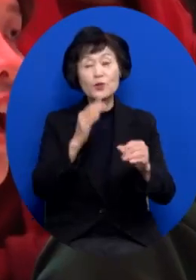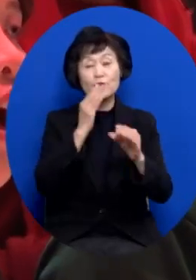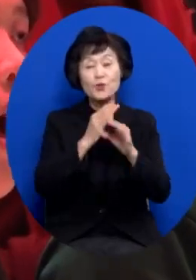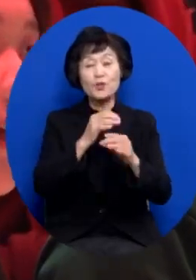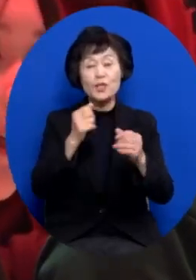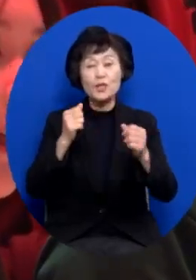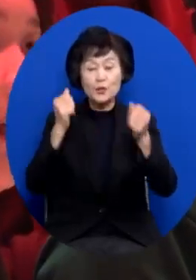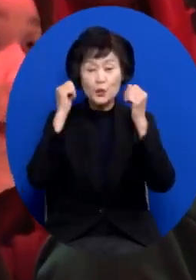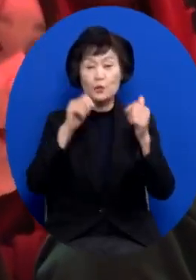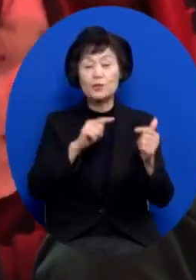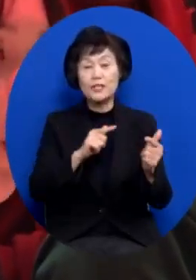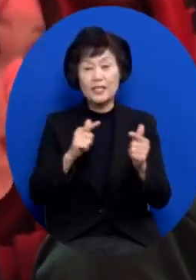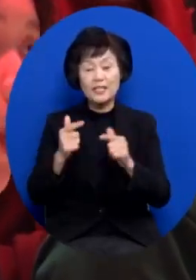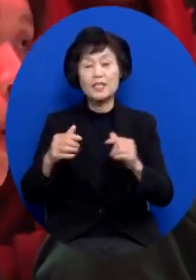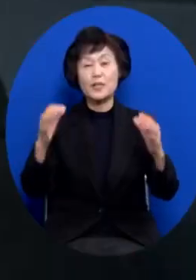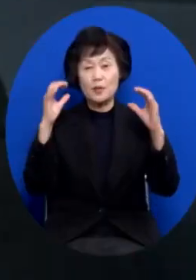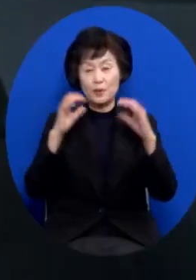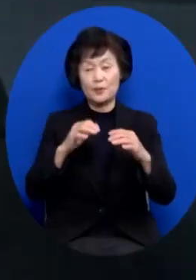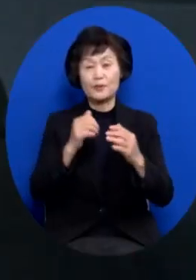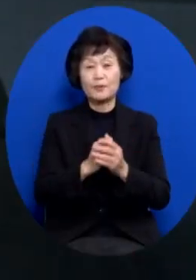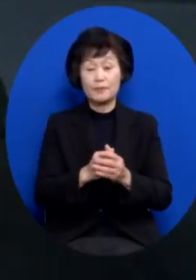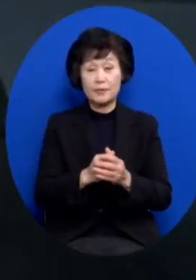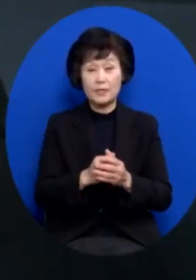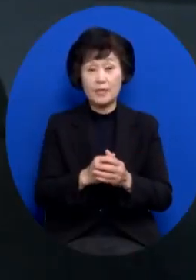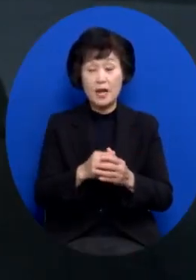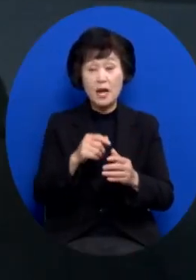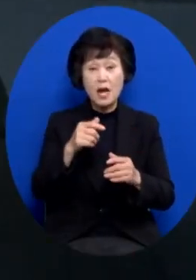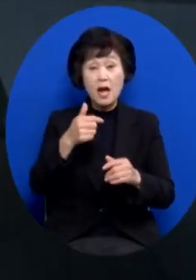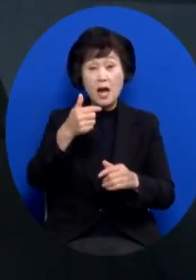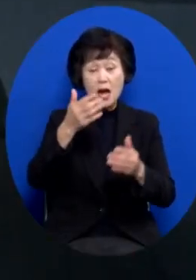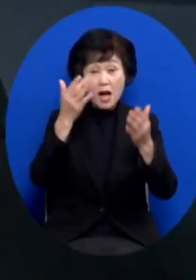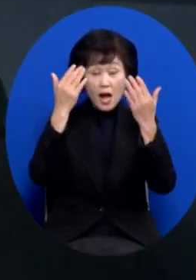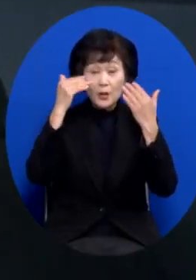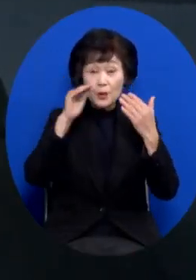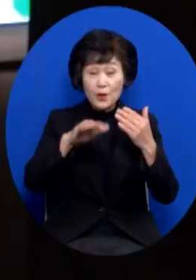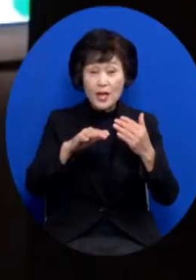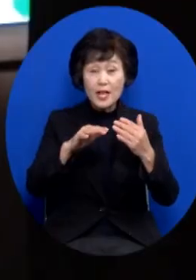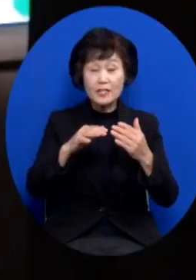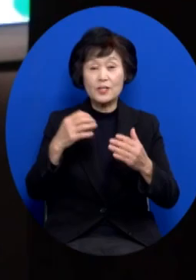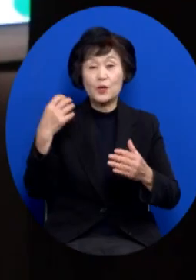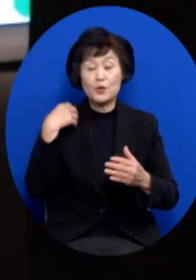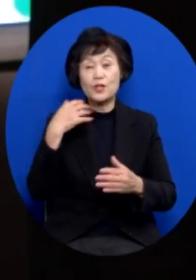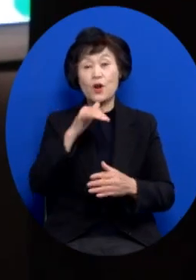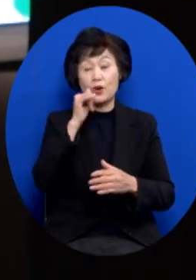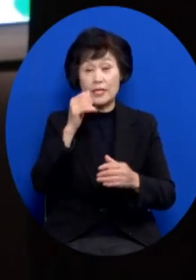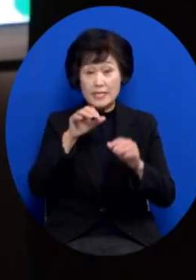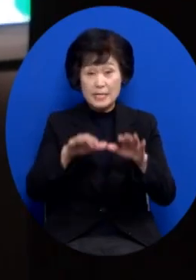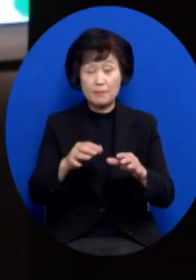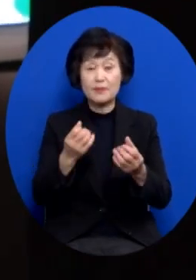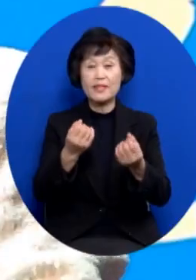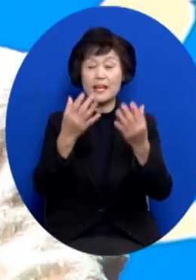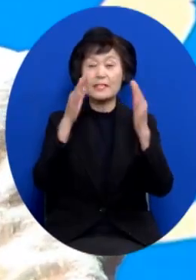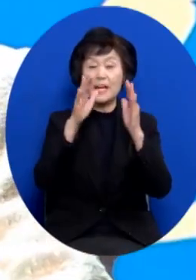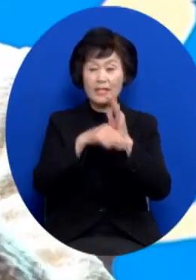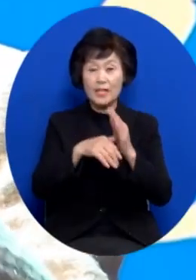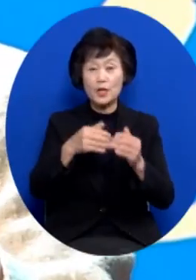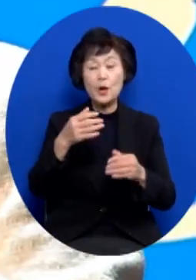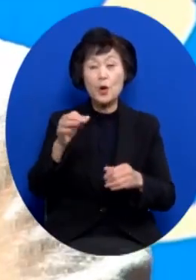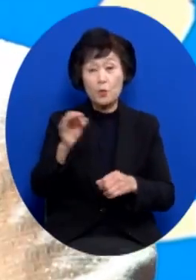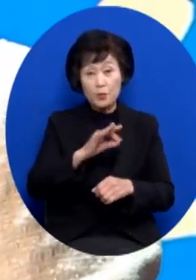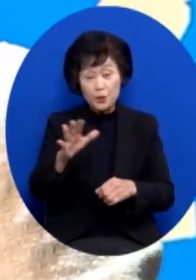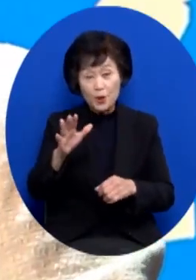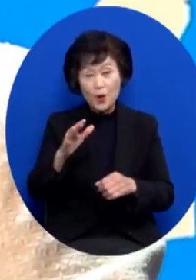무대를 선보였습니다. 백석예대가 주최하고 백석예대 대외 협력처가 주관한 이번 콘서트는 무료 공연으로